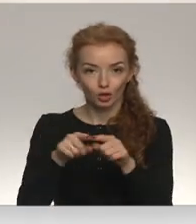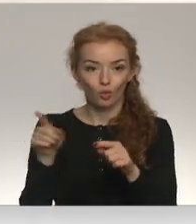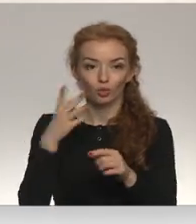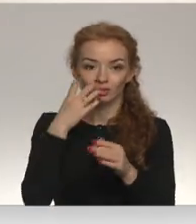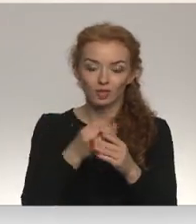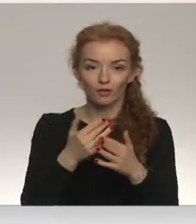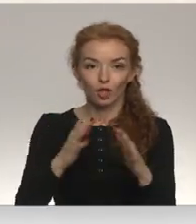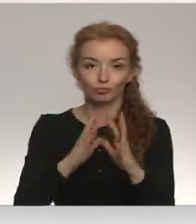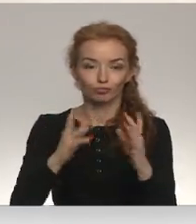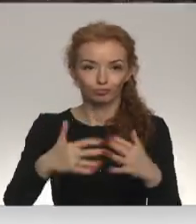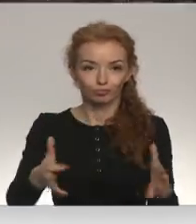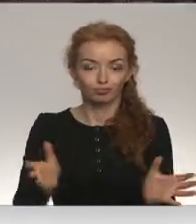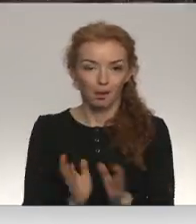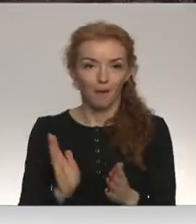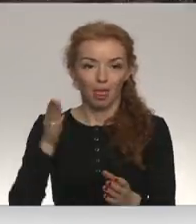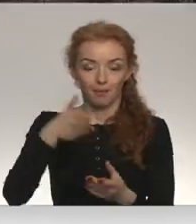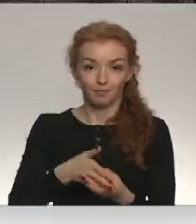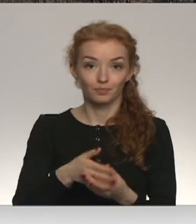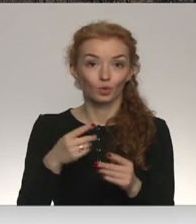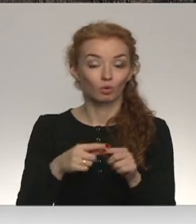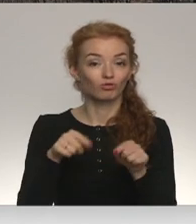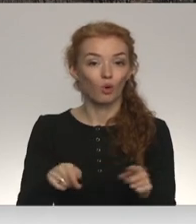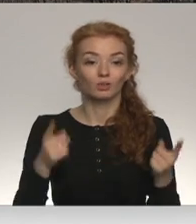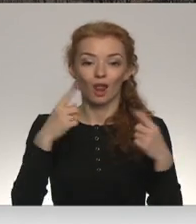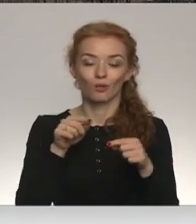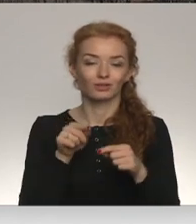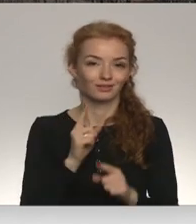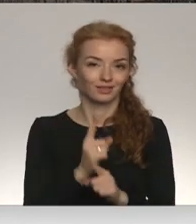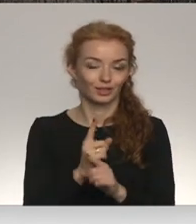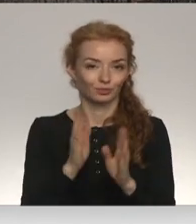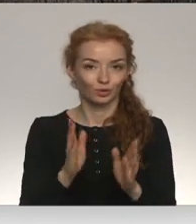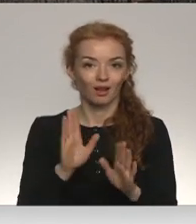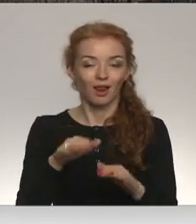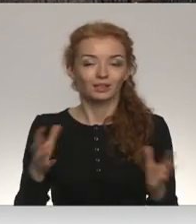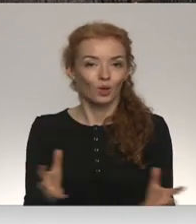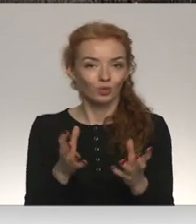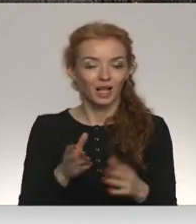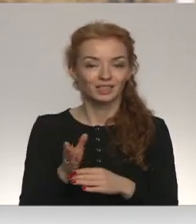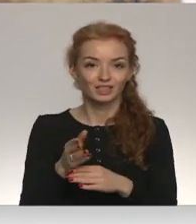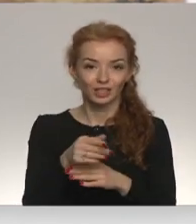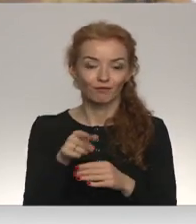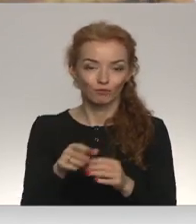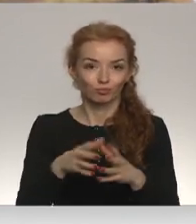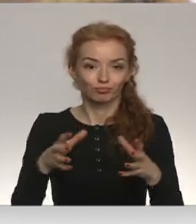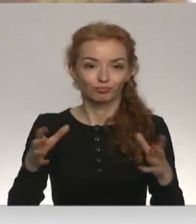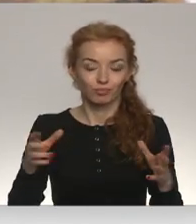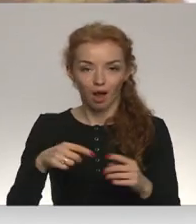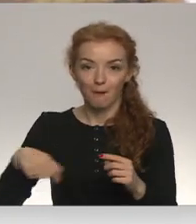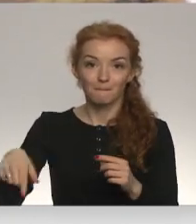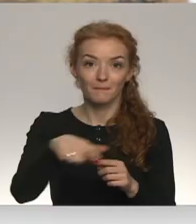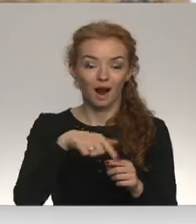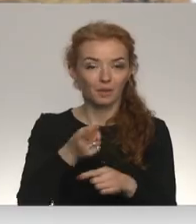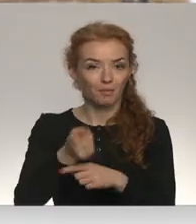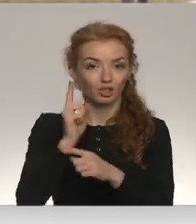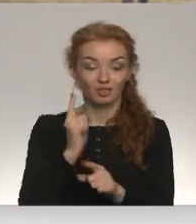kārpu plūkām pīto grozu. Šajos laikos gan tas vairs nav iespējams. Lai saudzētu zivju resursus, rumbas apkārtnē makšķerēt